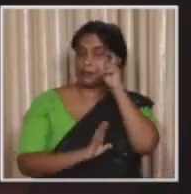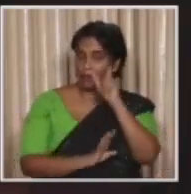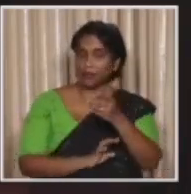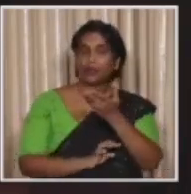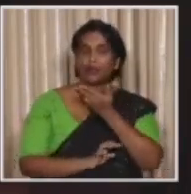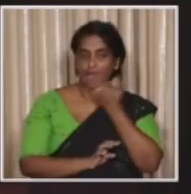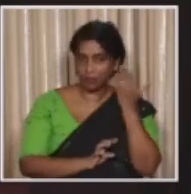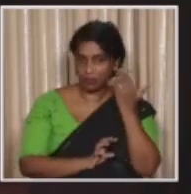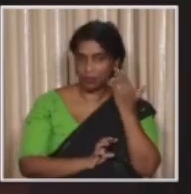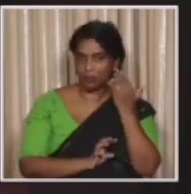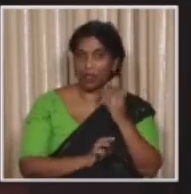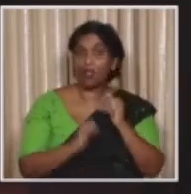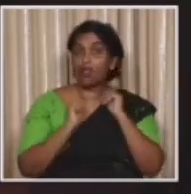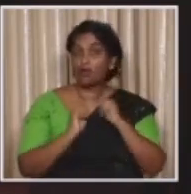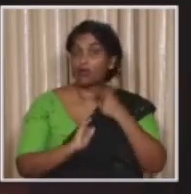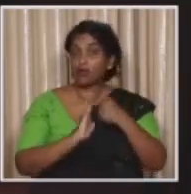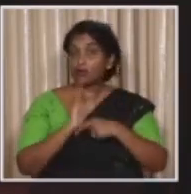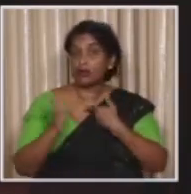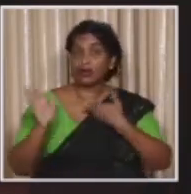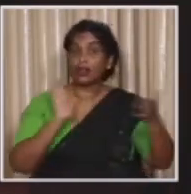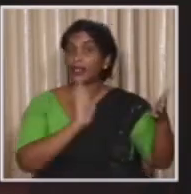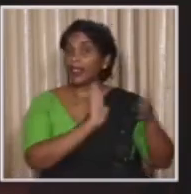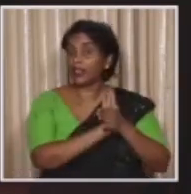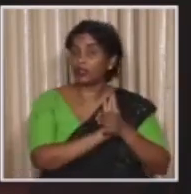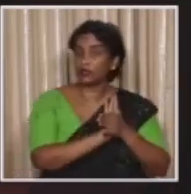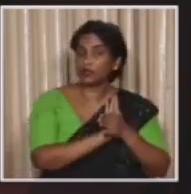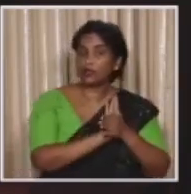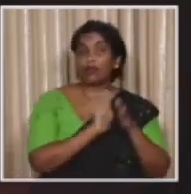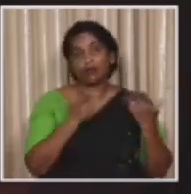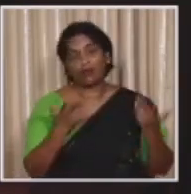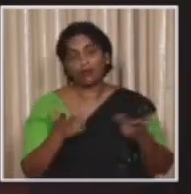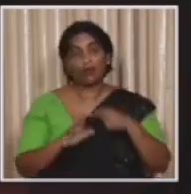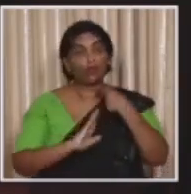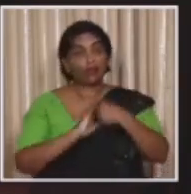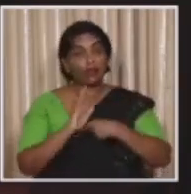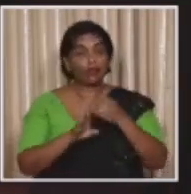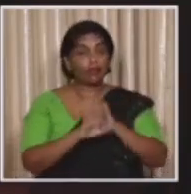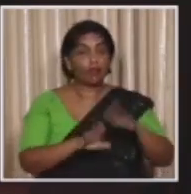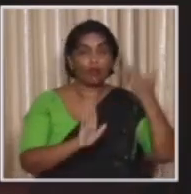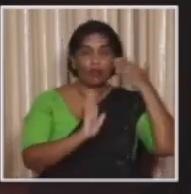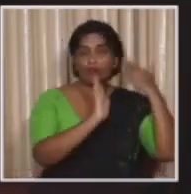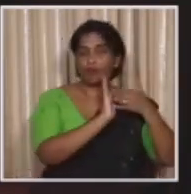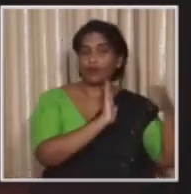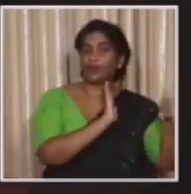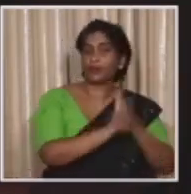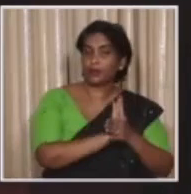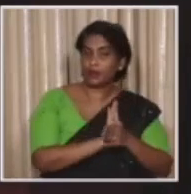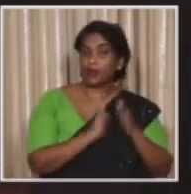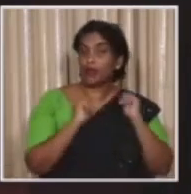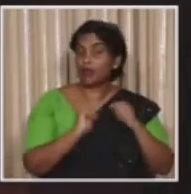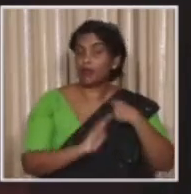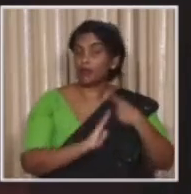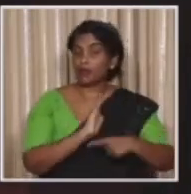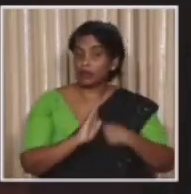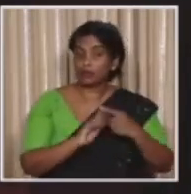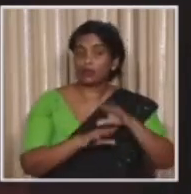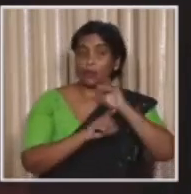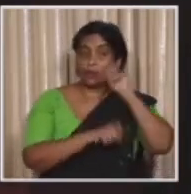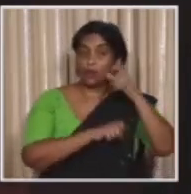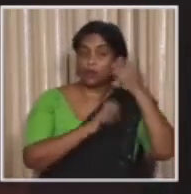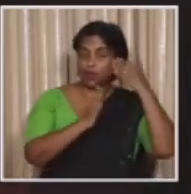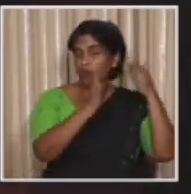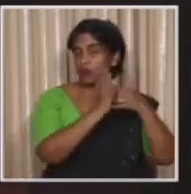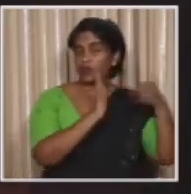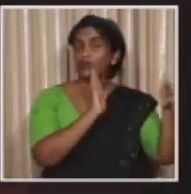පුළුවන් කවුද රටත් එක්ක හිටගත්තේ කවුද මේ රටේ දරුවෝ එක්ක හිටගත්තේ කවුද මේ රටේ පොදු ජනතාව